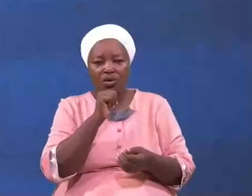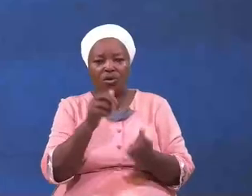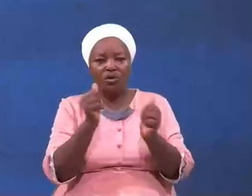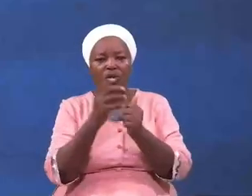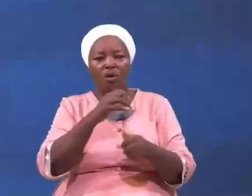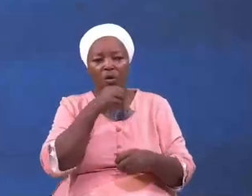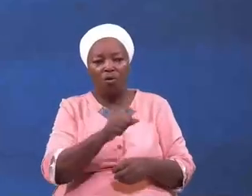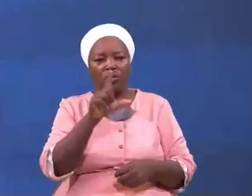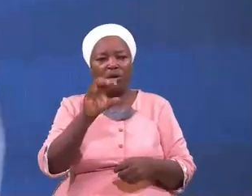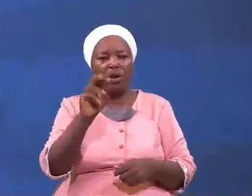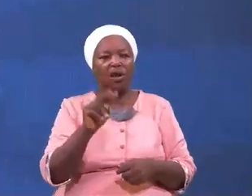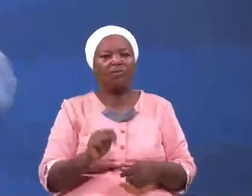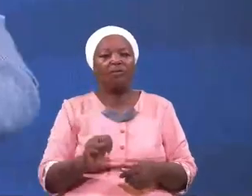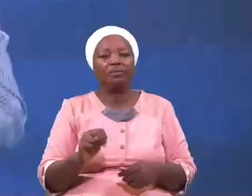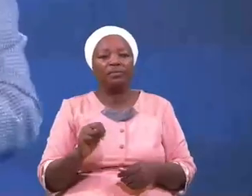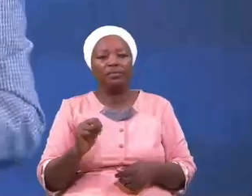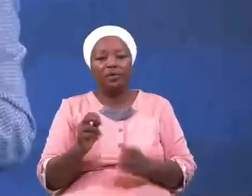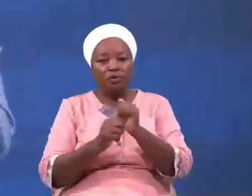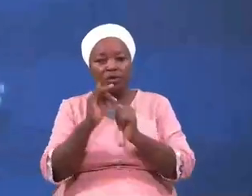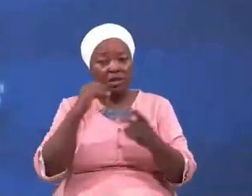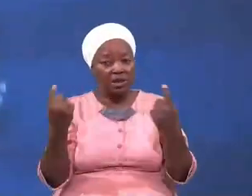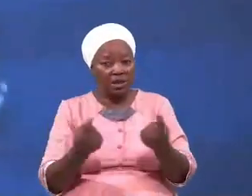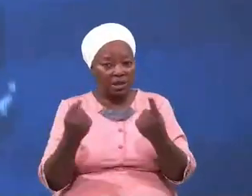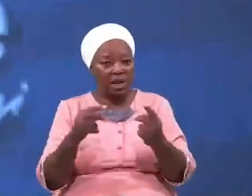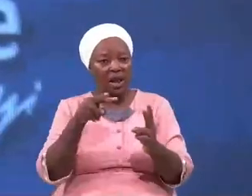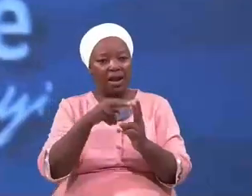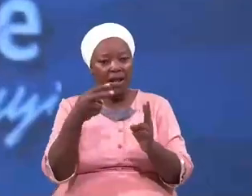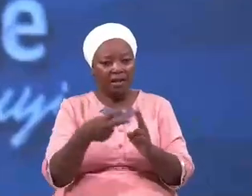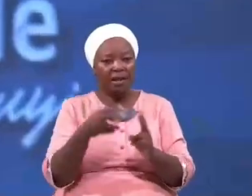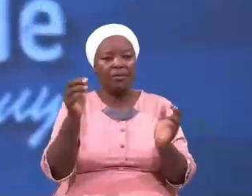Que célébrons donc la fête, non avec du vieux levain,